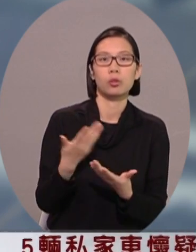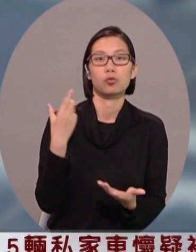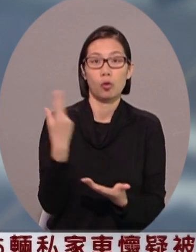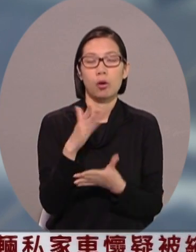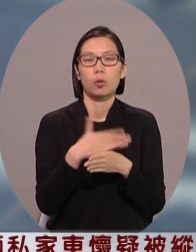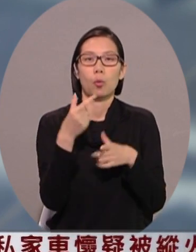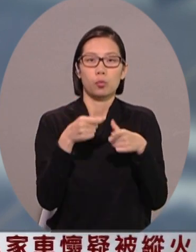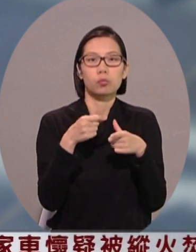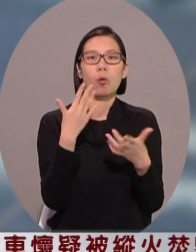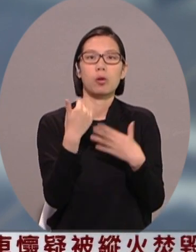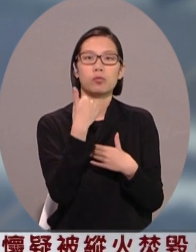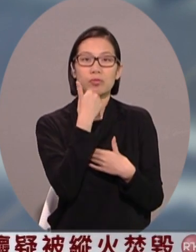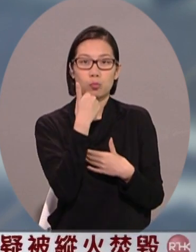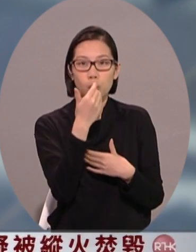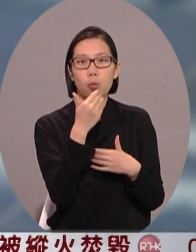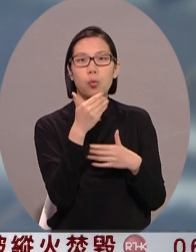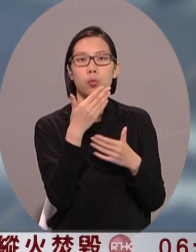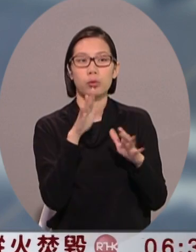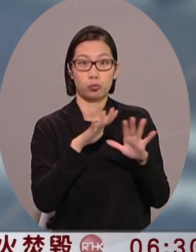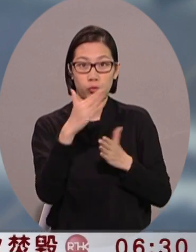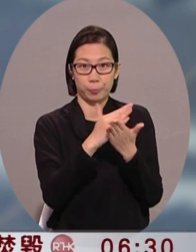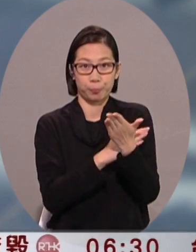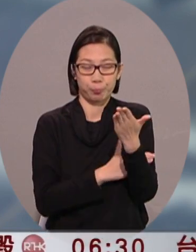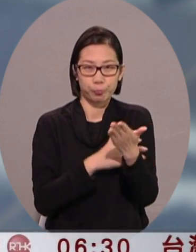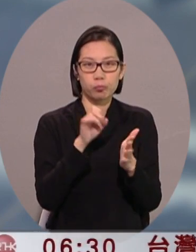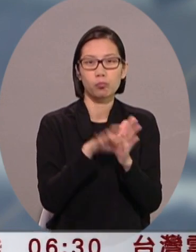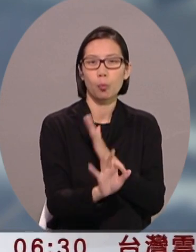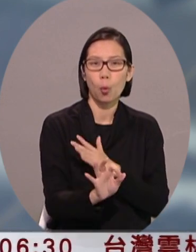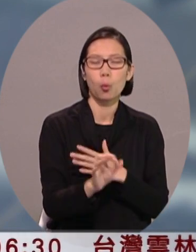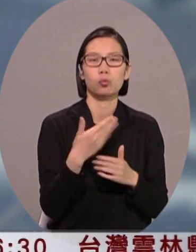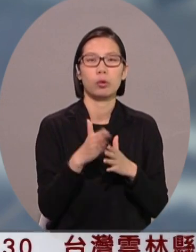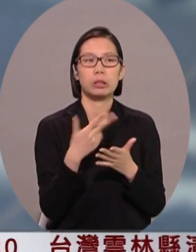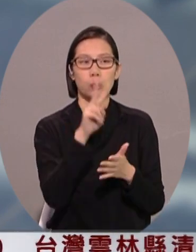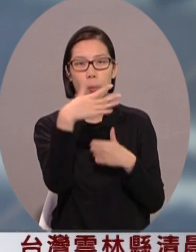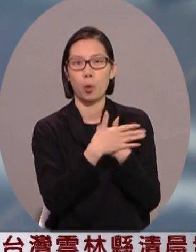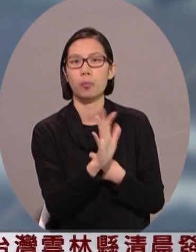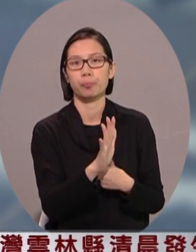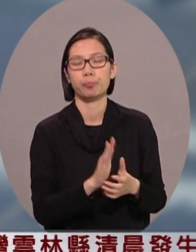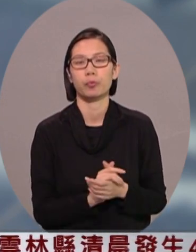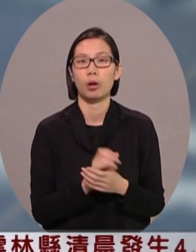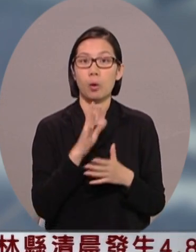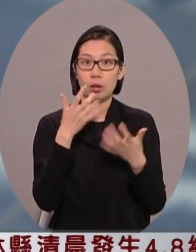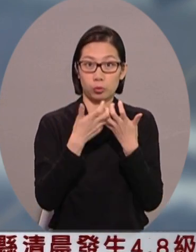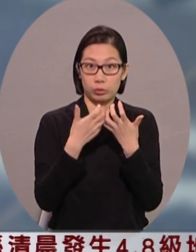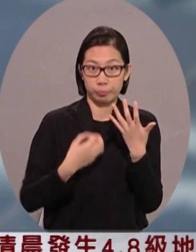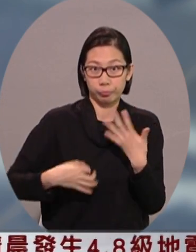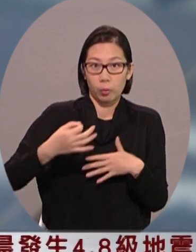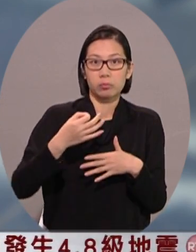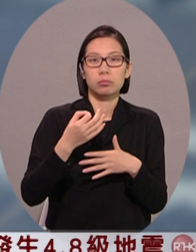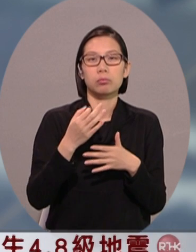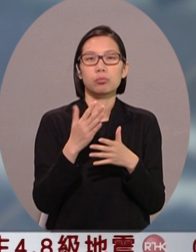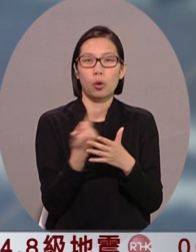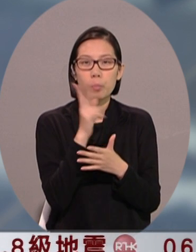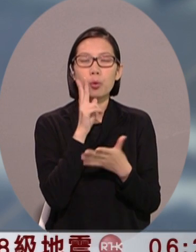乏处理投诉个案程序而不求助。他又说数字上升其中一个原因是社交媒体例